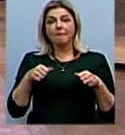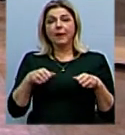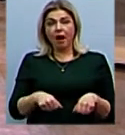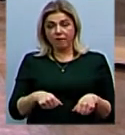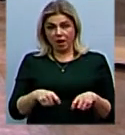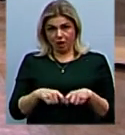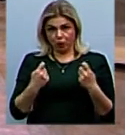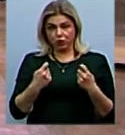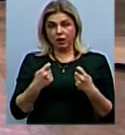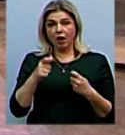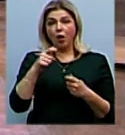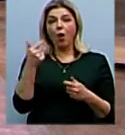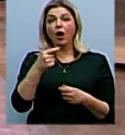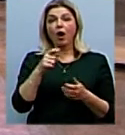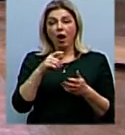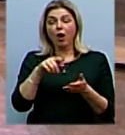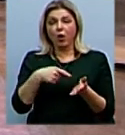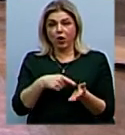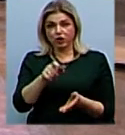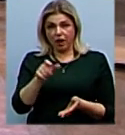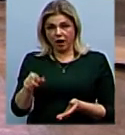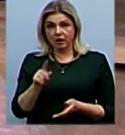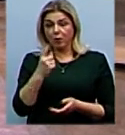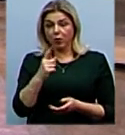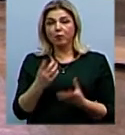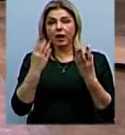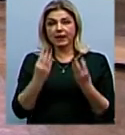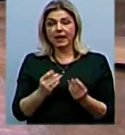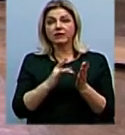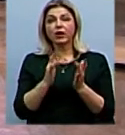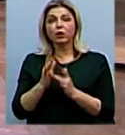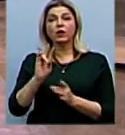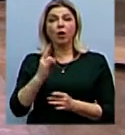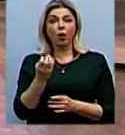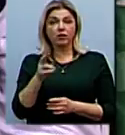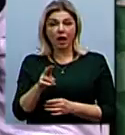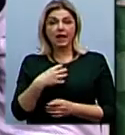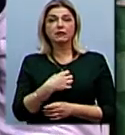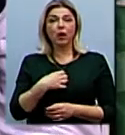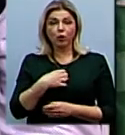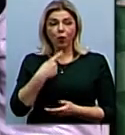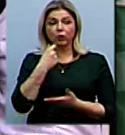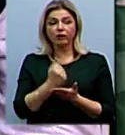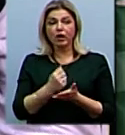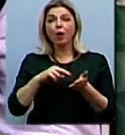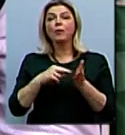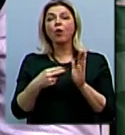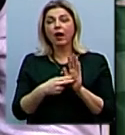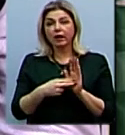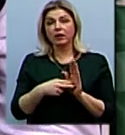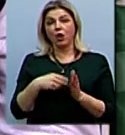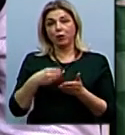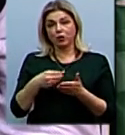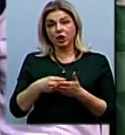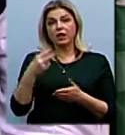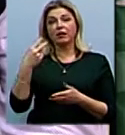горожан нарушені. По большому счету, на день Святого Николая исполком якобы утвердил проект бюджета 2019.